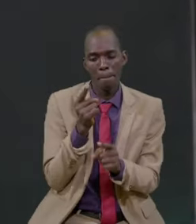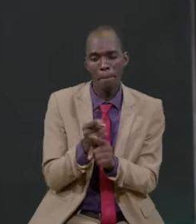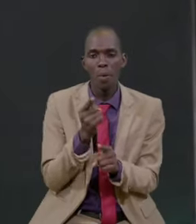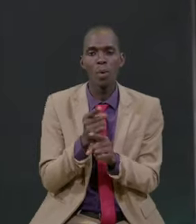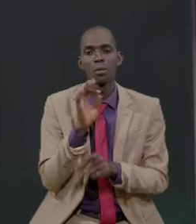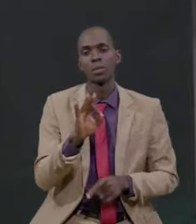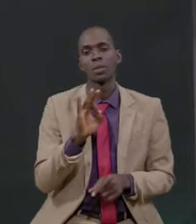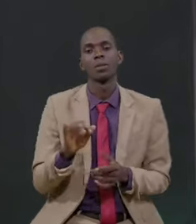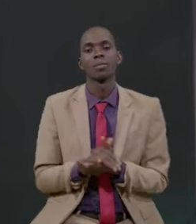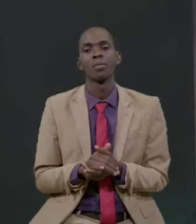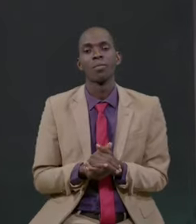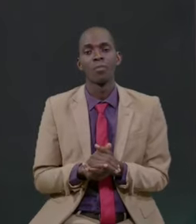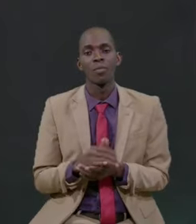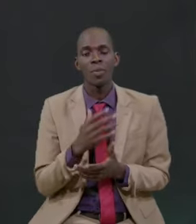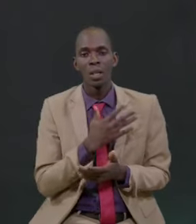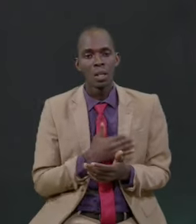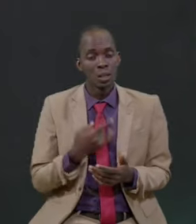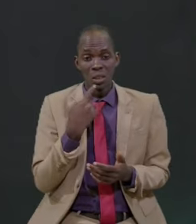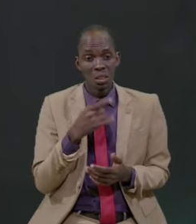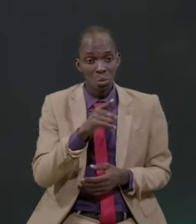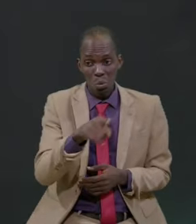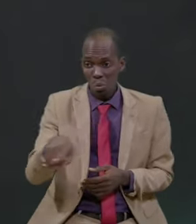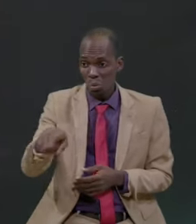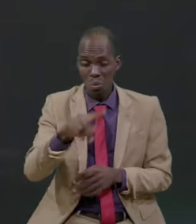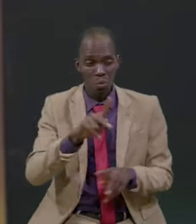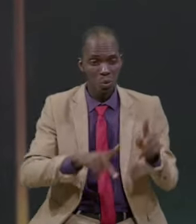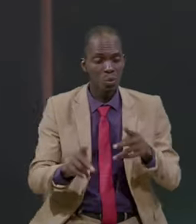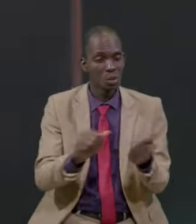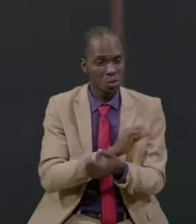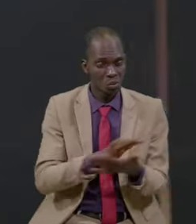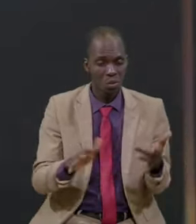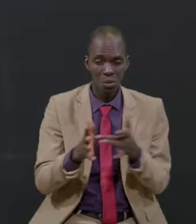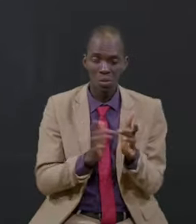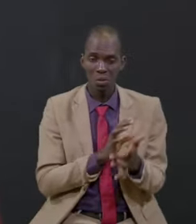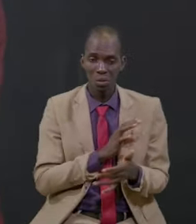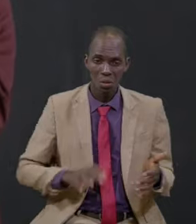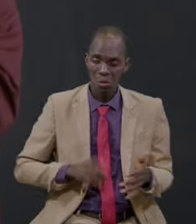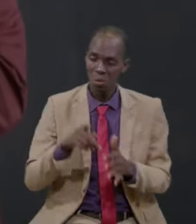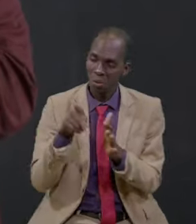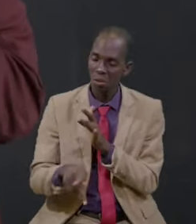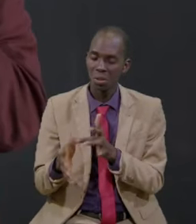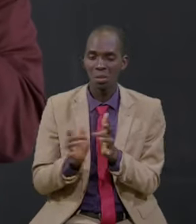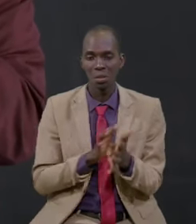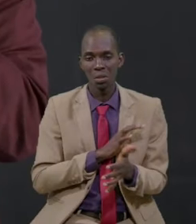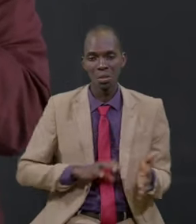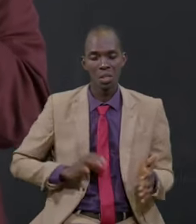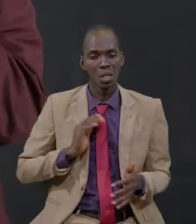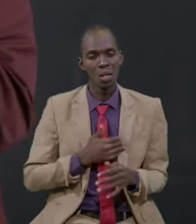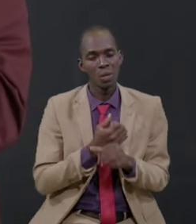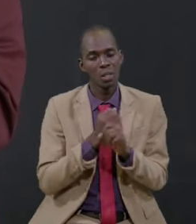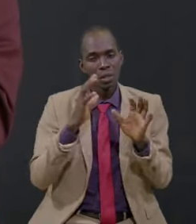Vous avez tué, détruit Jésus-Christ. Il est le Fils de Dieu. Il est notre Sauveur. Il a